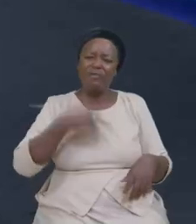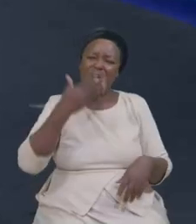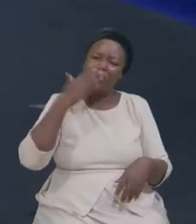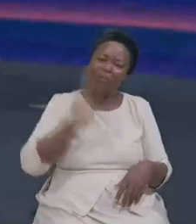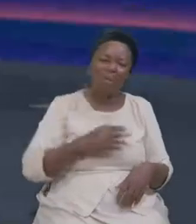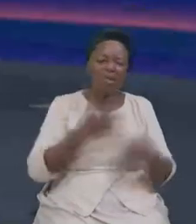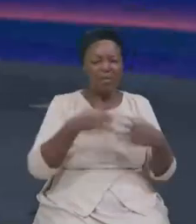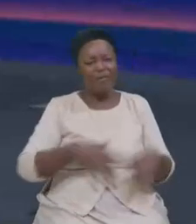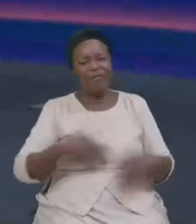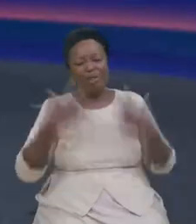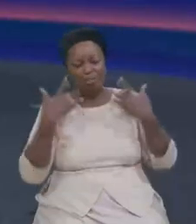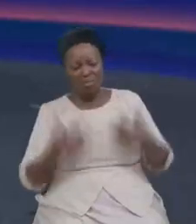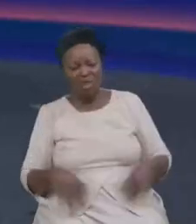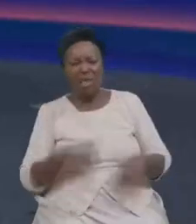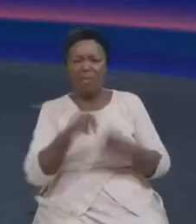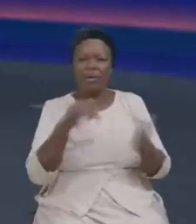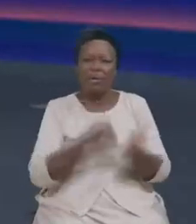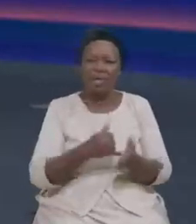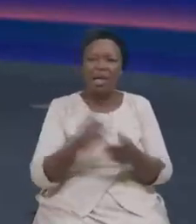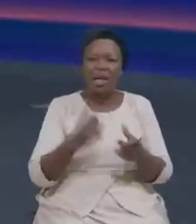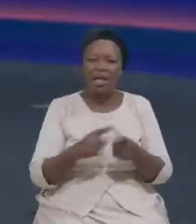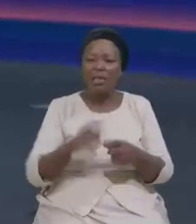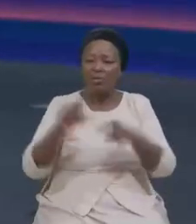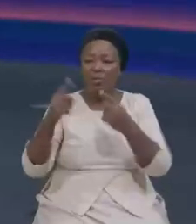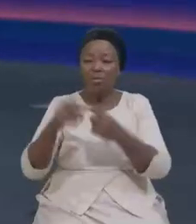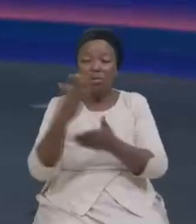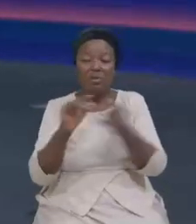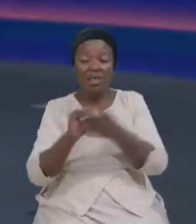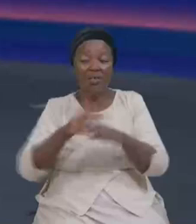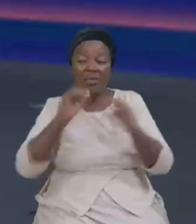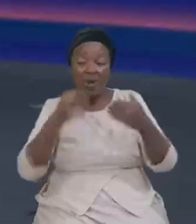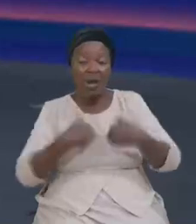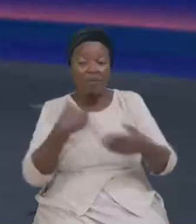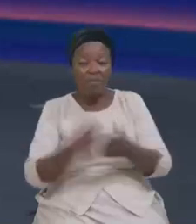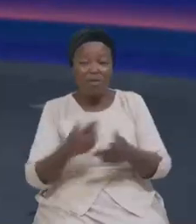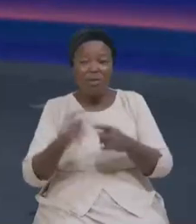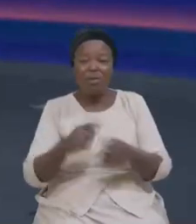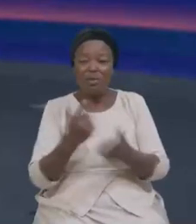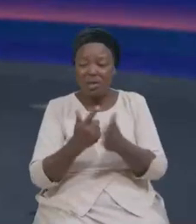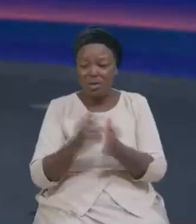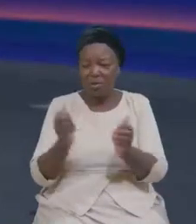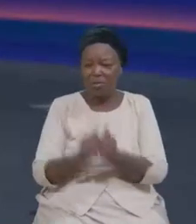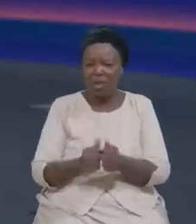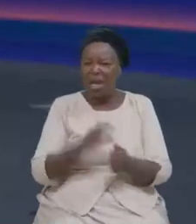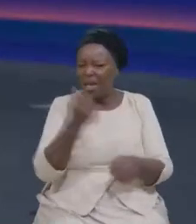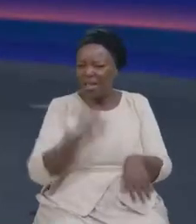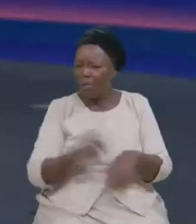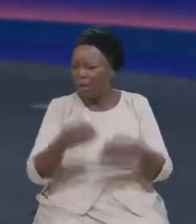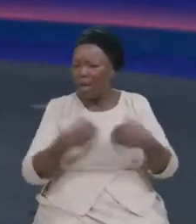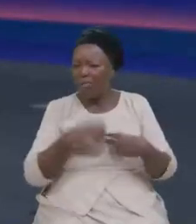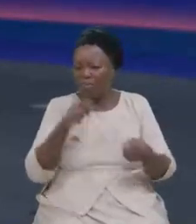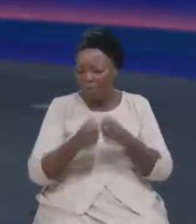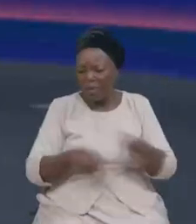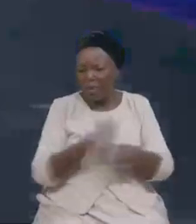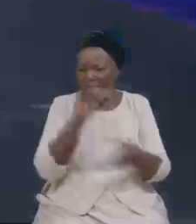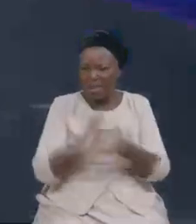faillite. Qu'est-ce que tu fais? Chaque fois que nous avons un défi, la plupart d'entre nous ne pensons pas. La plupart d'entre nous ne